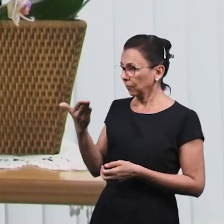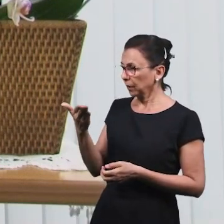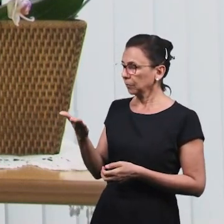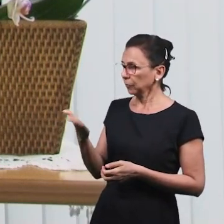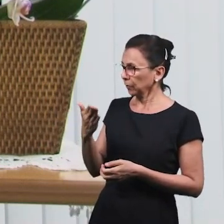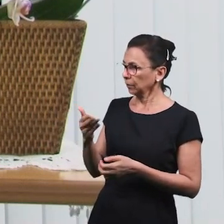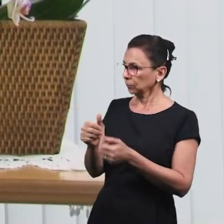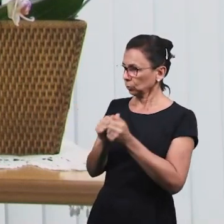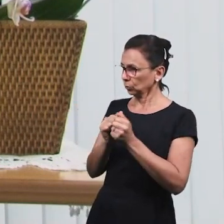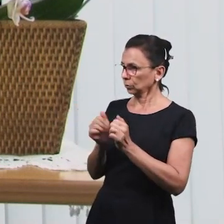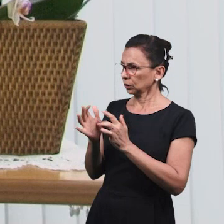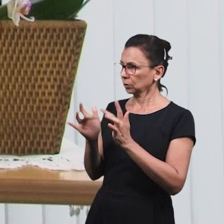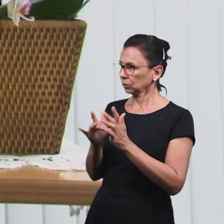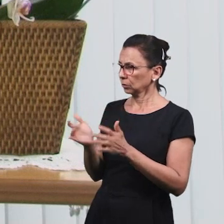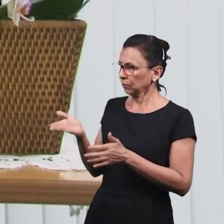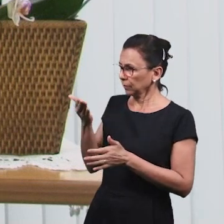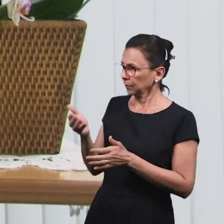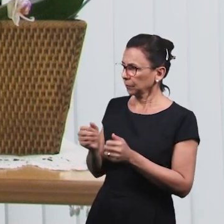eux la nuit.